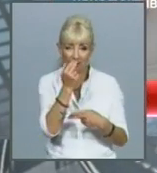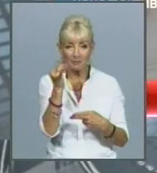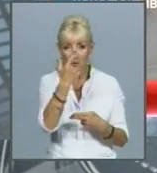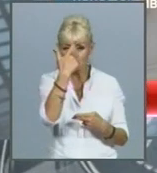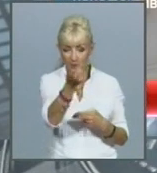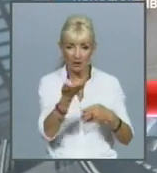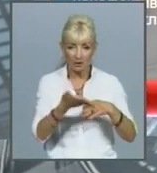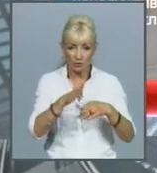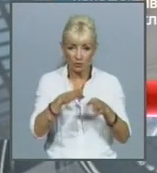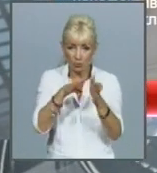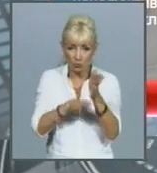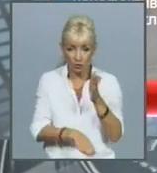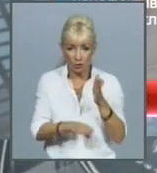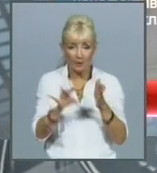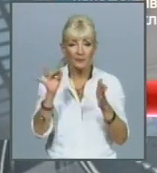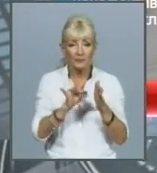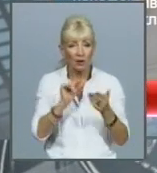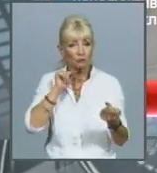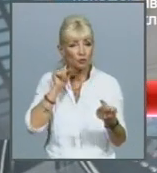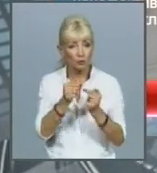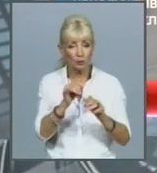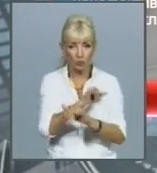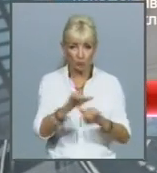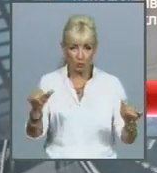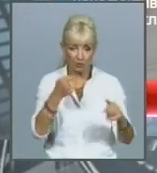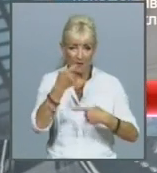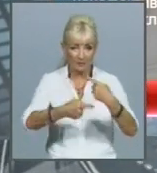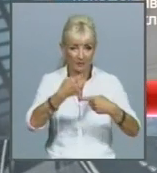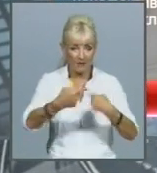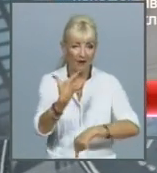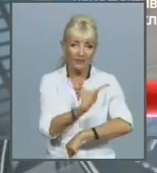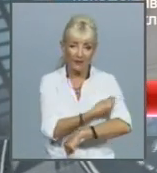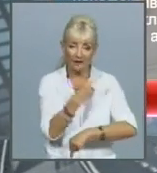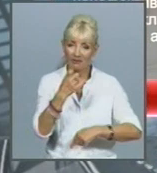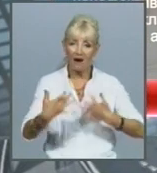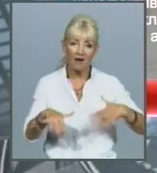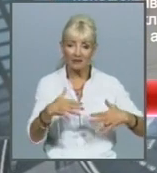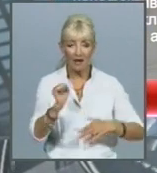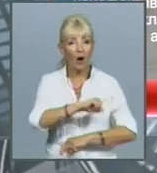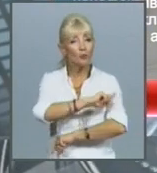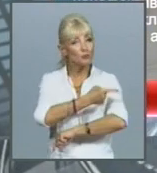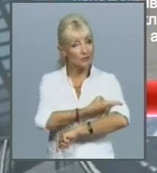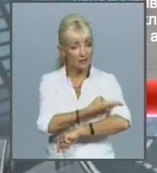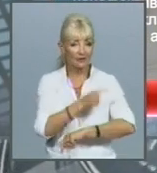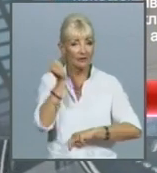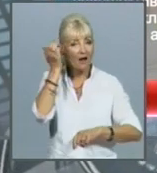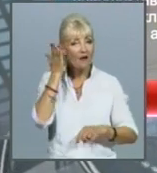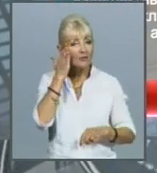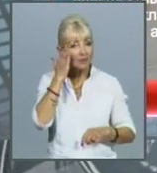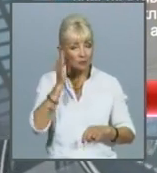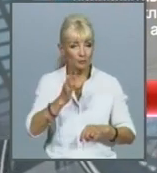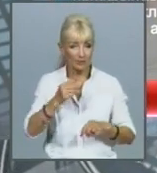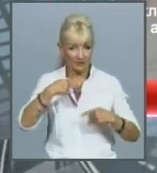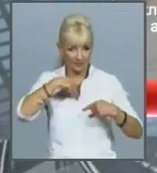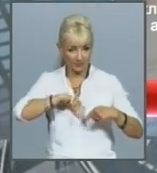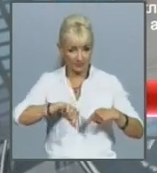попередження важких ускладнень. І всупереч поширеному міфу, вакцинація не ослаблює, а посилює здатність організму протистояти